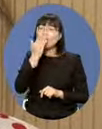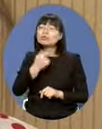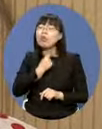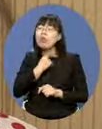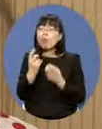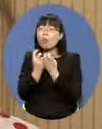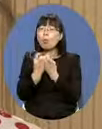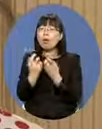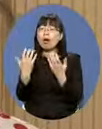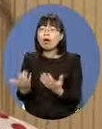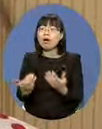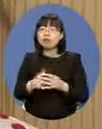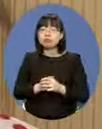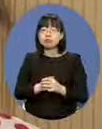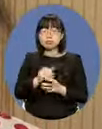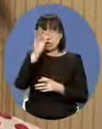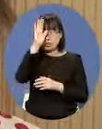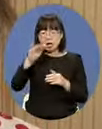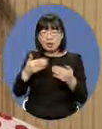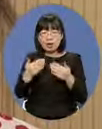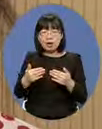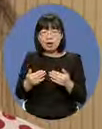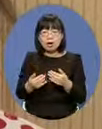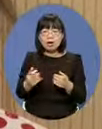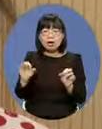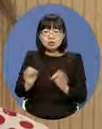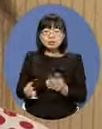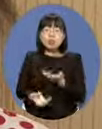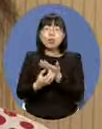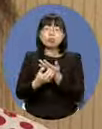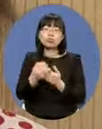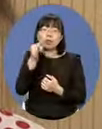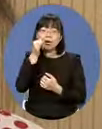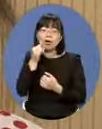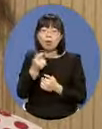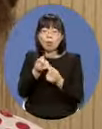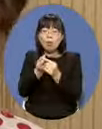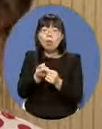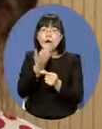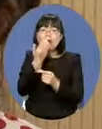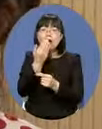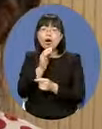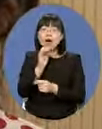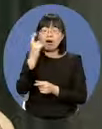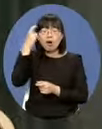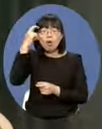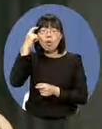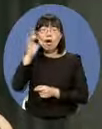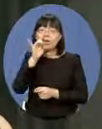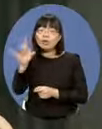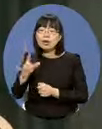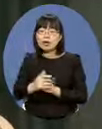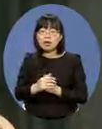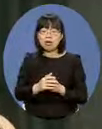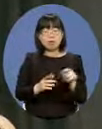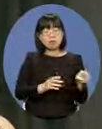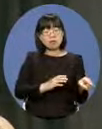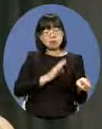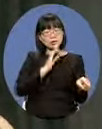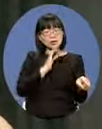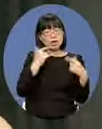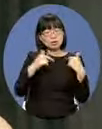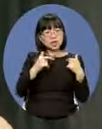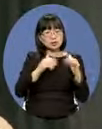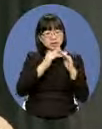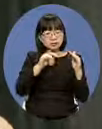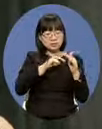걸 어떡해. 라면 금방 끓이잖아. 조금만 먹을 건데 왜안 돼? 얘가 정말?